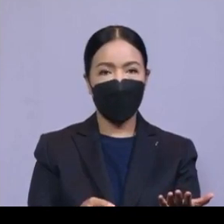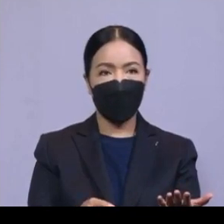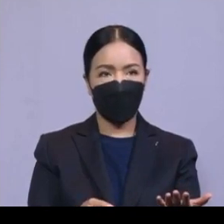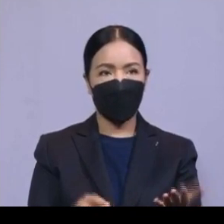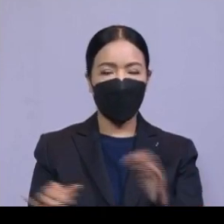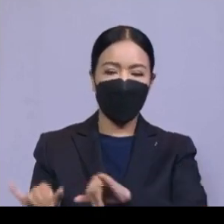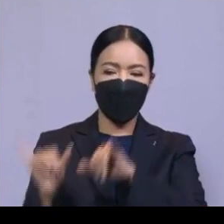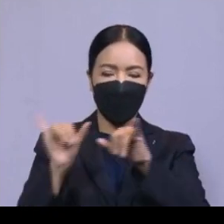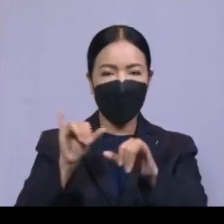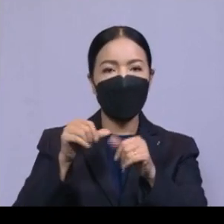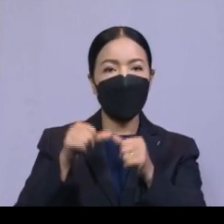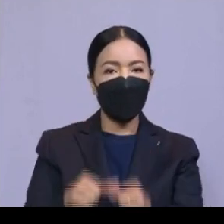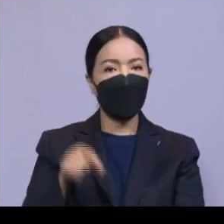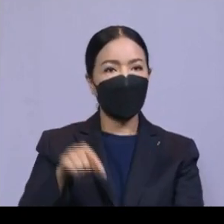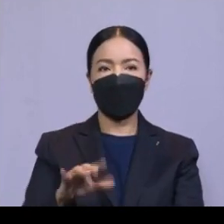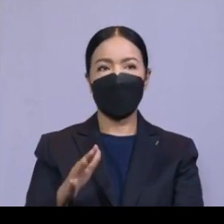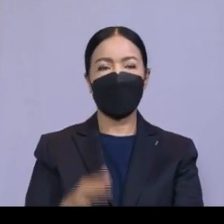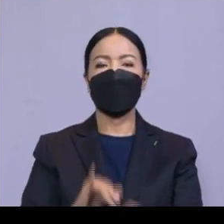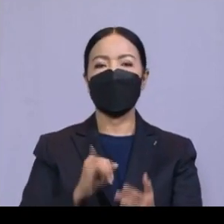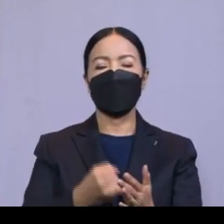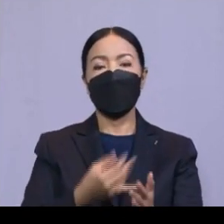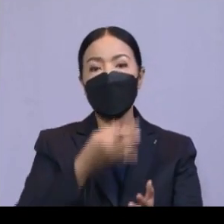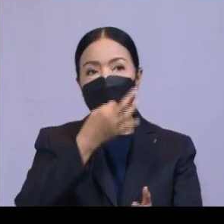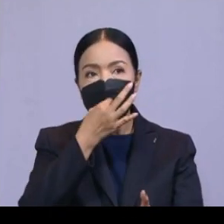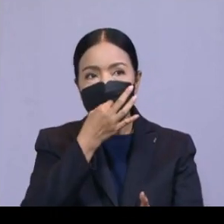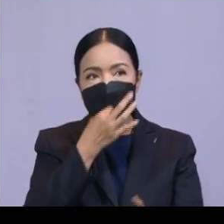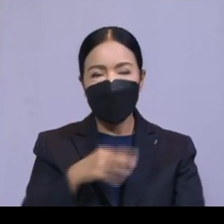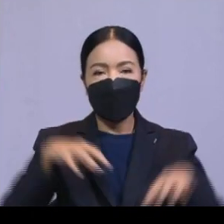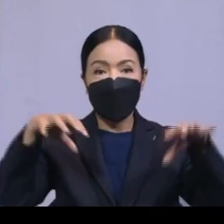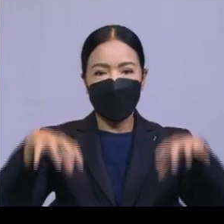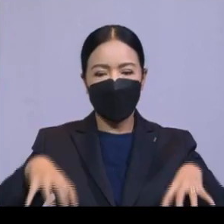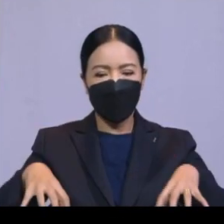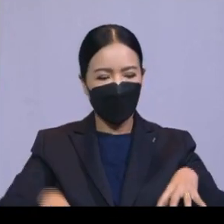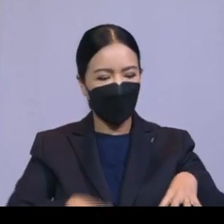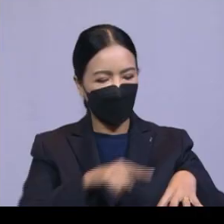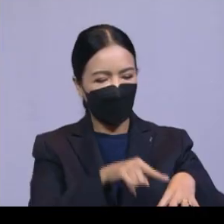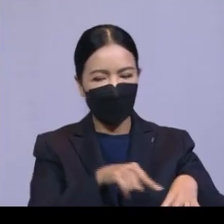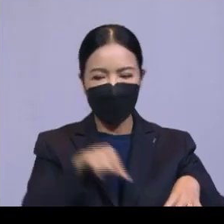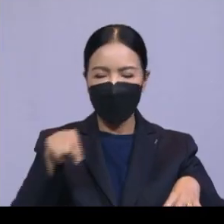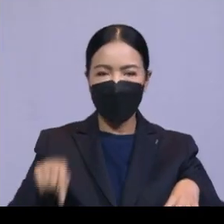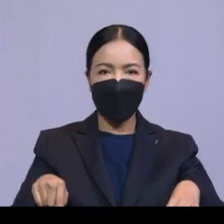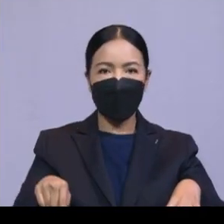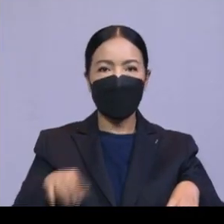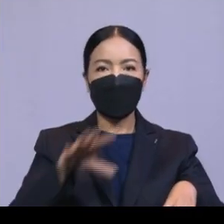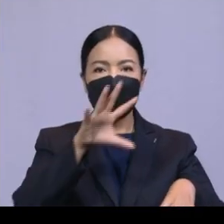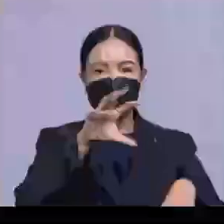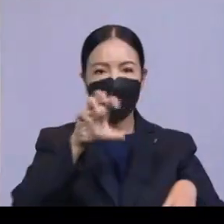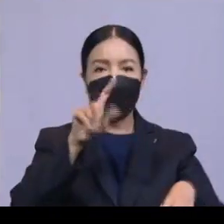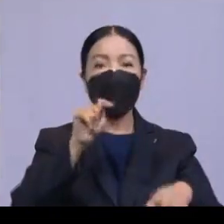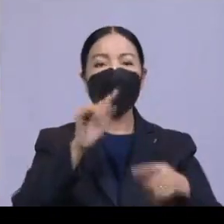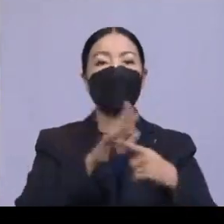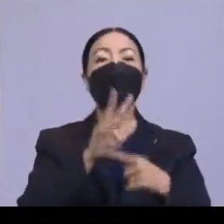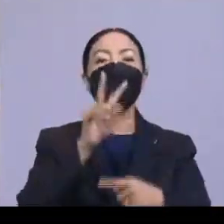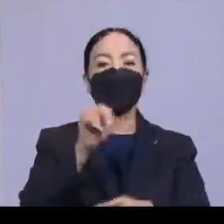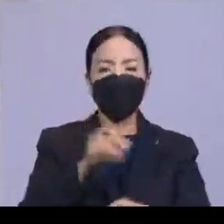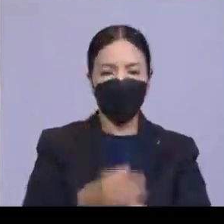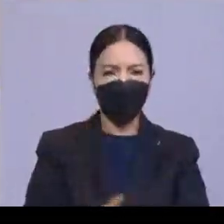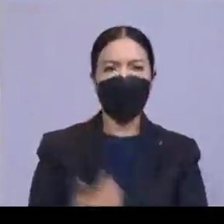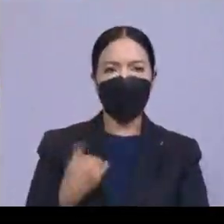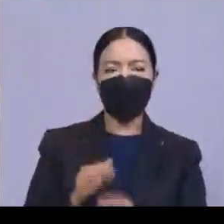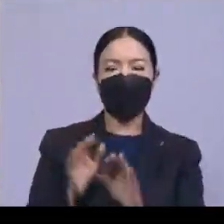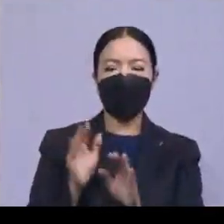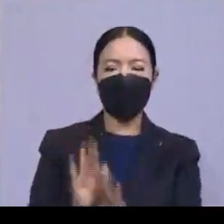คือเบ็ดเสร็จแล้วนี่คือที่จังหวัดสมุทรสาครก้บเนี่ยห้าร้อยกว่าตาล 500ตันและตีกลมนะคะว่า